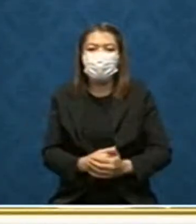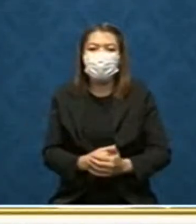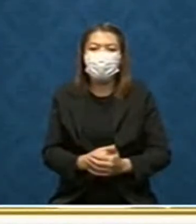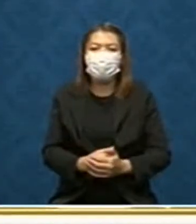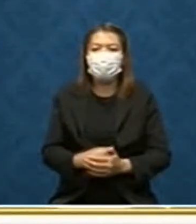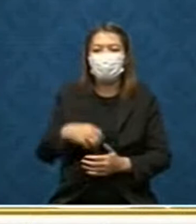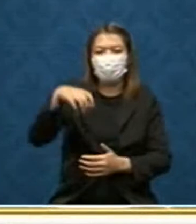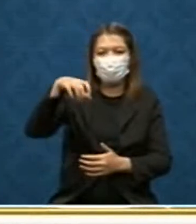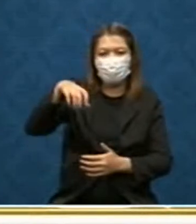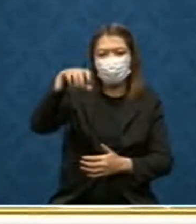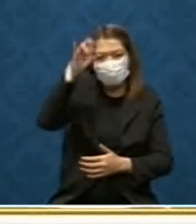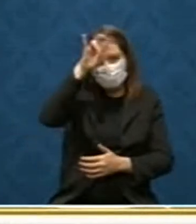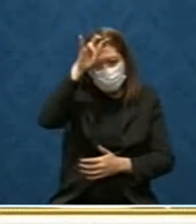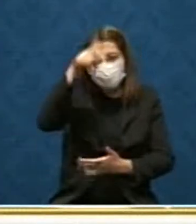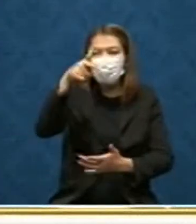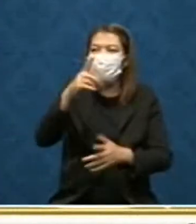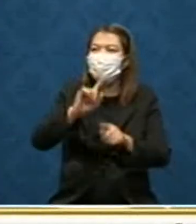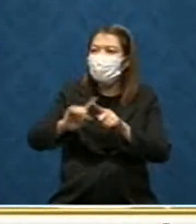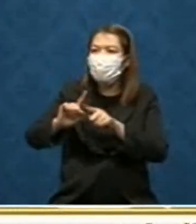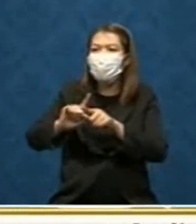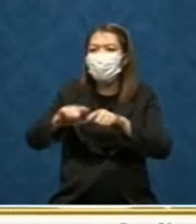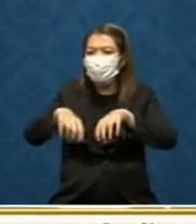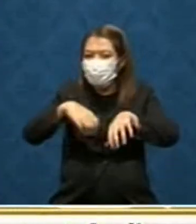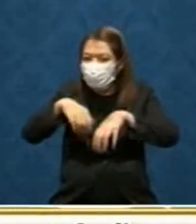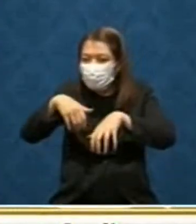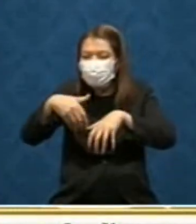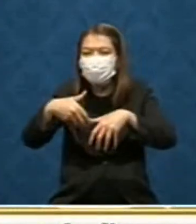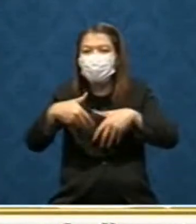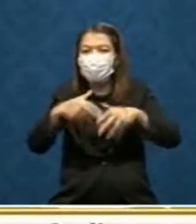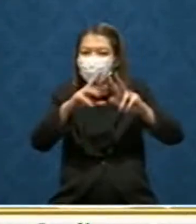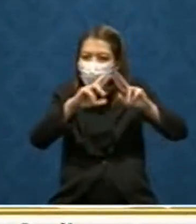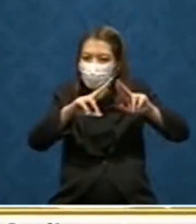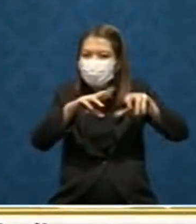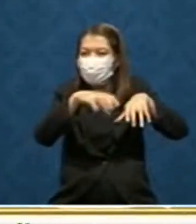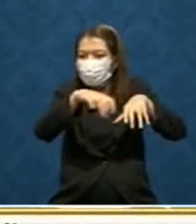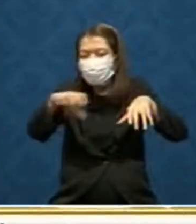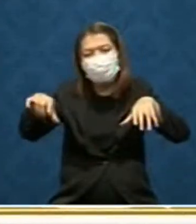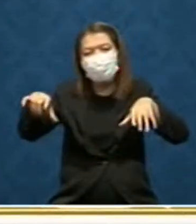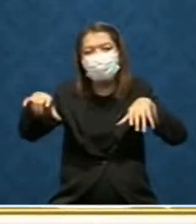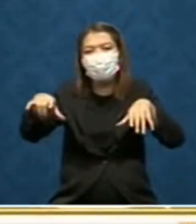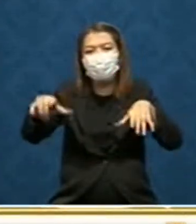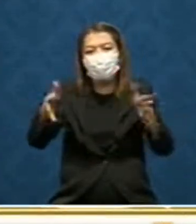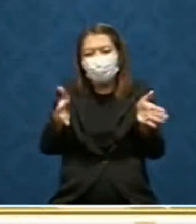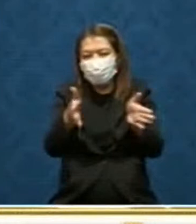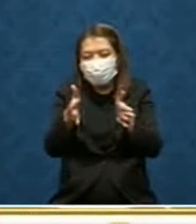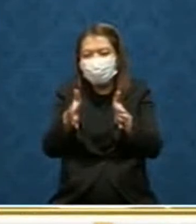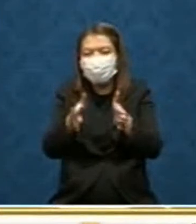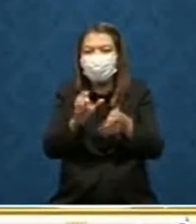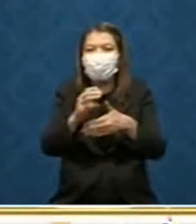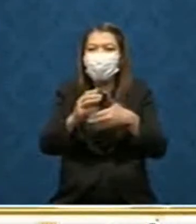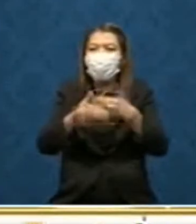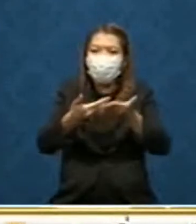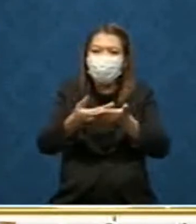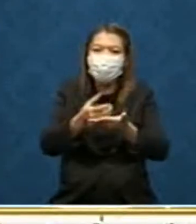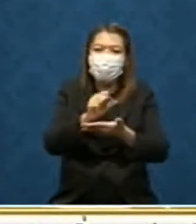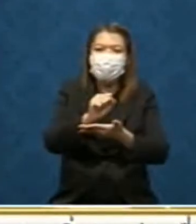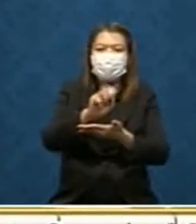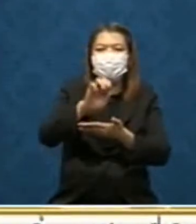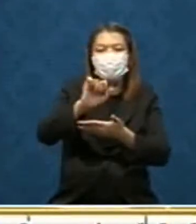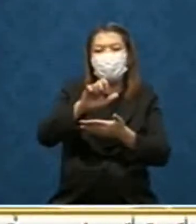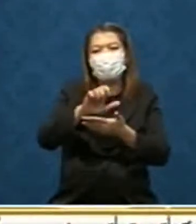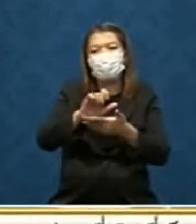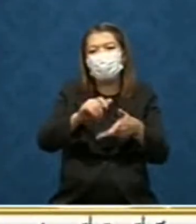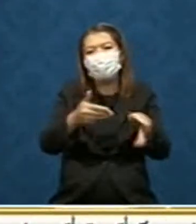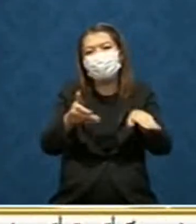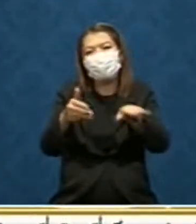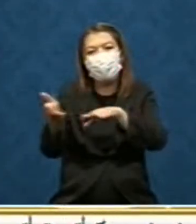สดวกซื้อห่บี่ตามหมู่บานตามชนบท วันนี้ ตุรกิจเล็ ตุกิจย่อย SMEวันนี้ งวงหัวไมขึ้น ถ